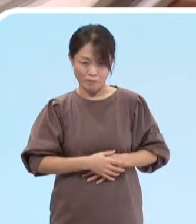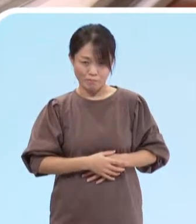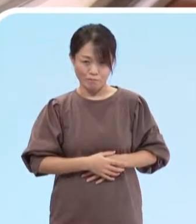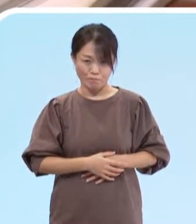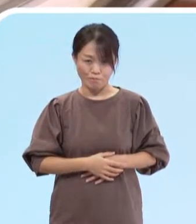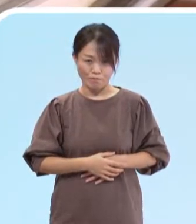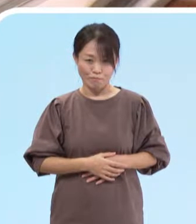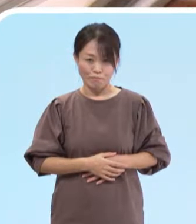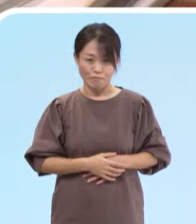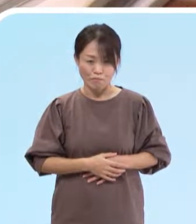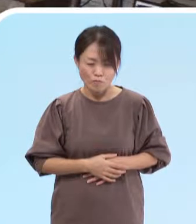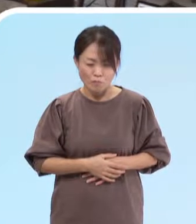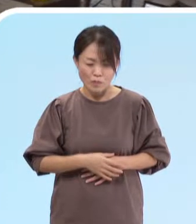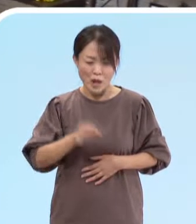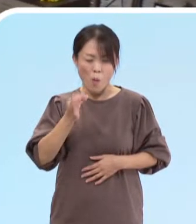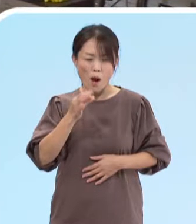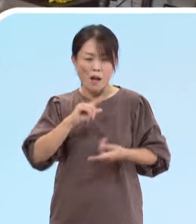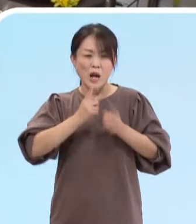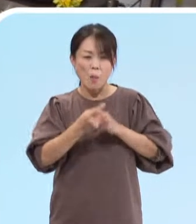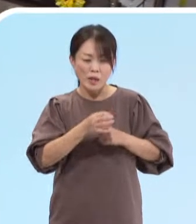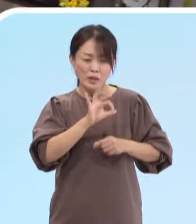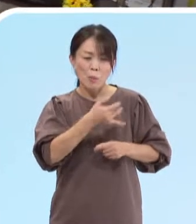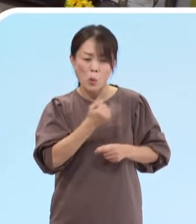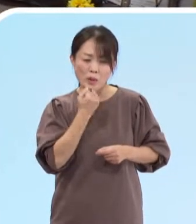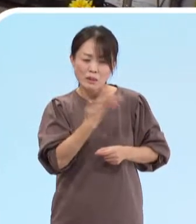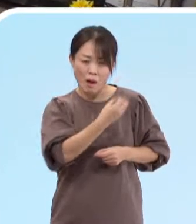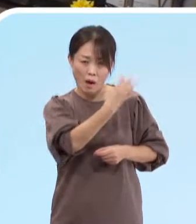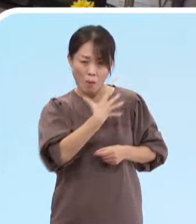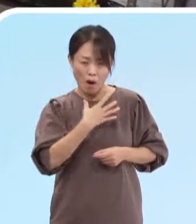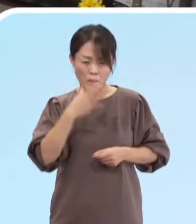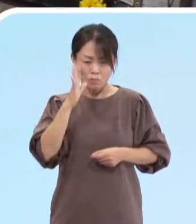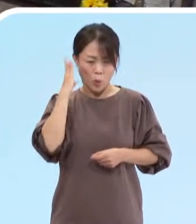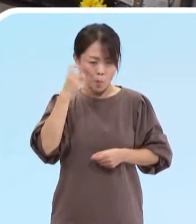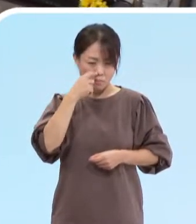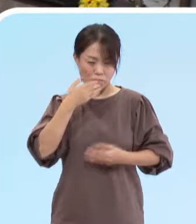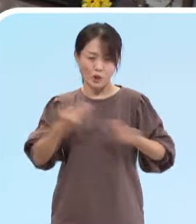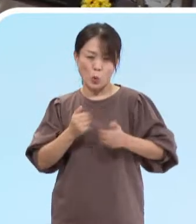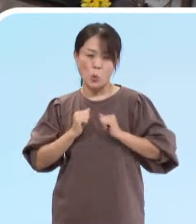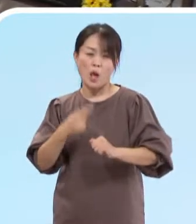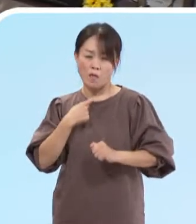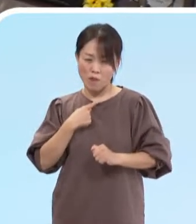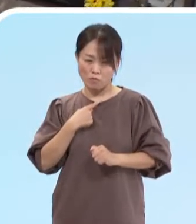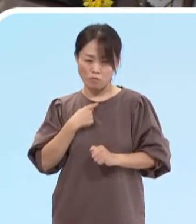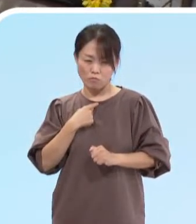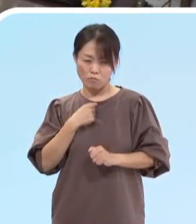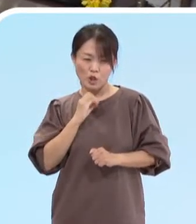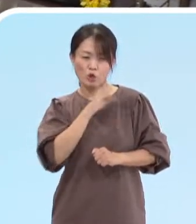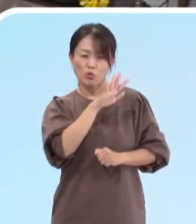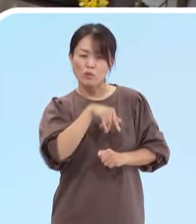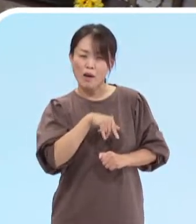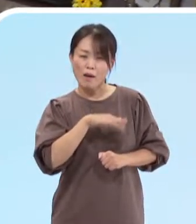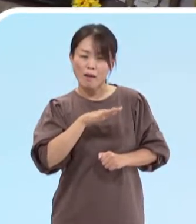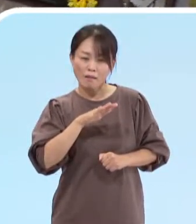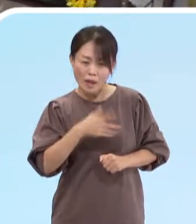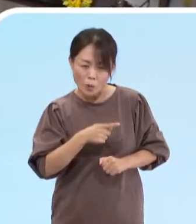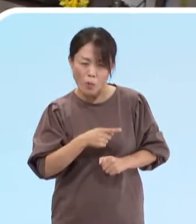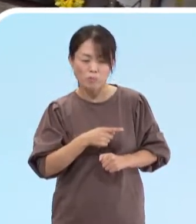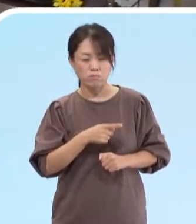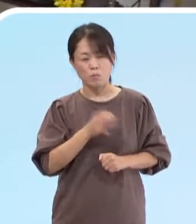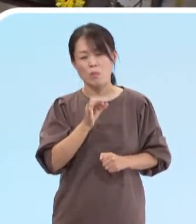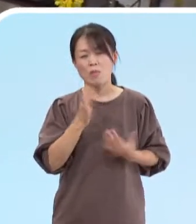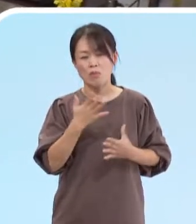で、 物ではダメかと言われましてね、そんなん困る、僕は一応これ仕事でやってんだからとこう抵抗したん